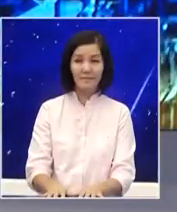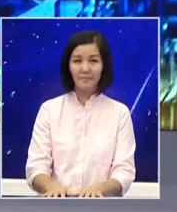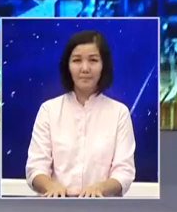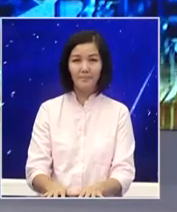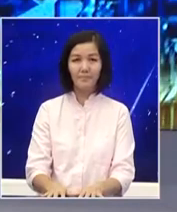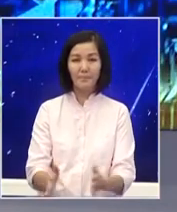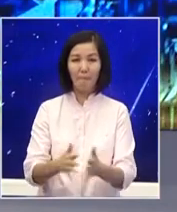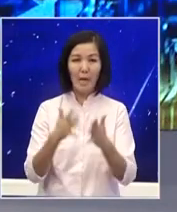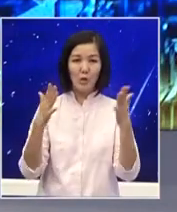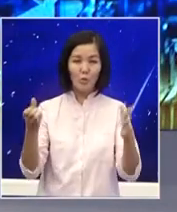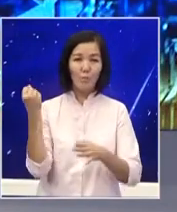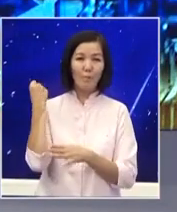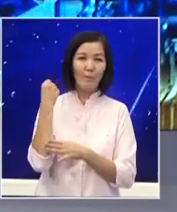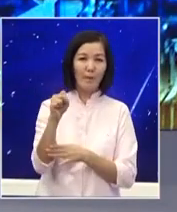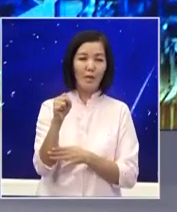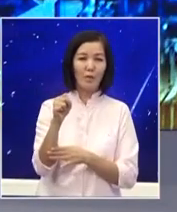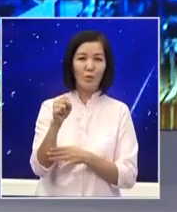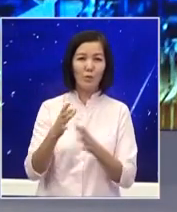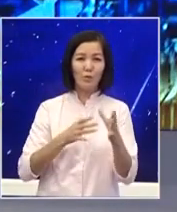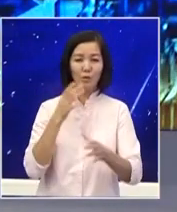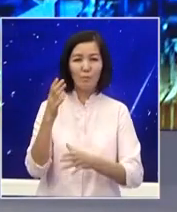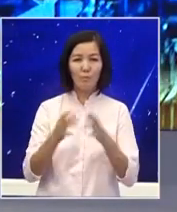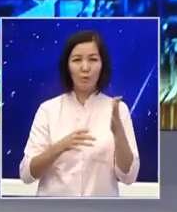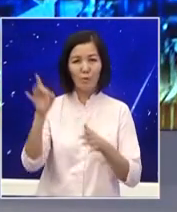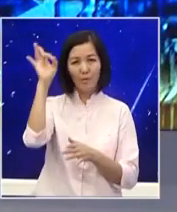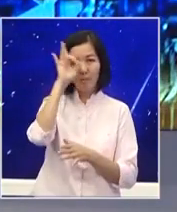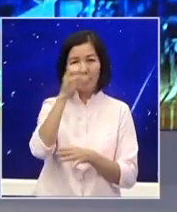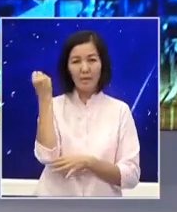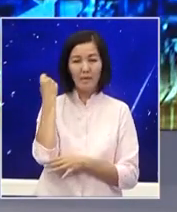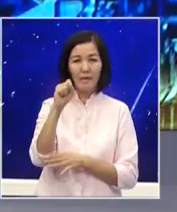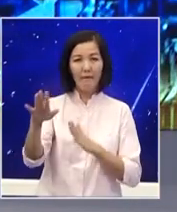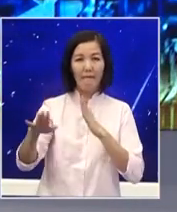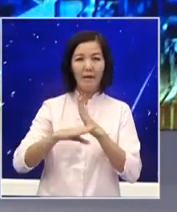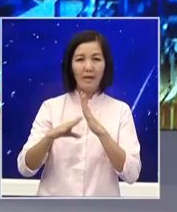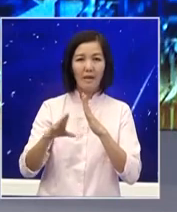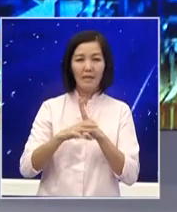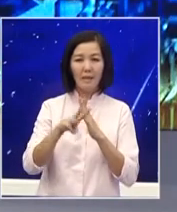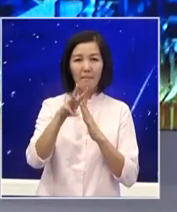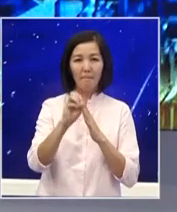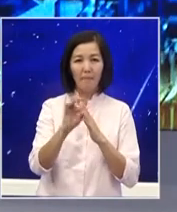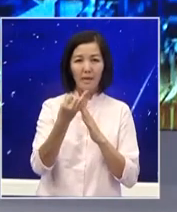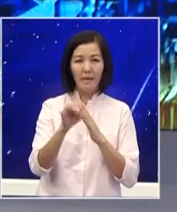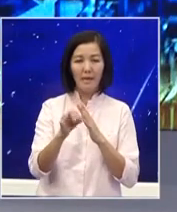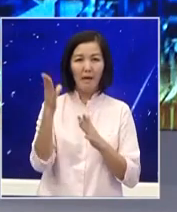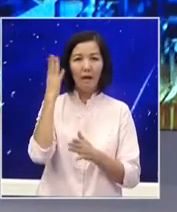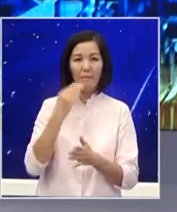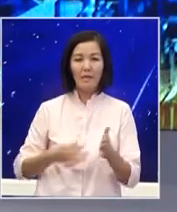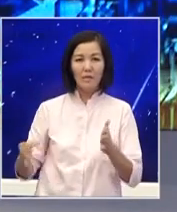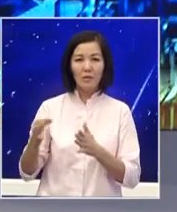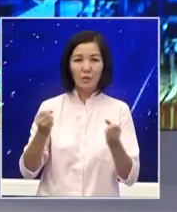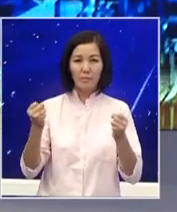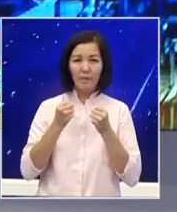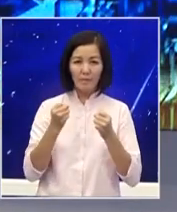сокрушительную победу одержал чемпион мира по каратэ шинкиокушинкай мерей сую на впервые спортсмен из алматинской области